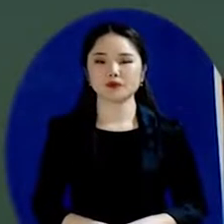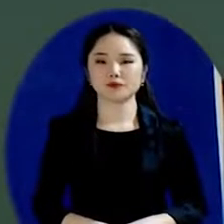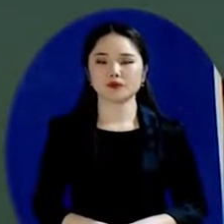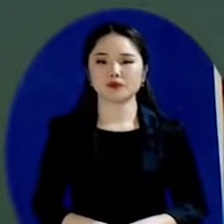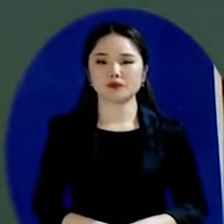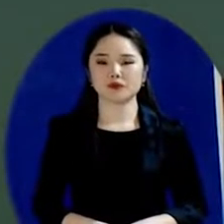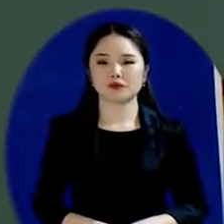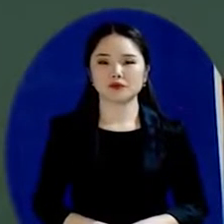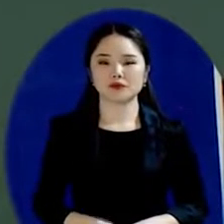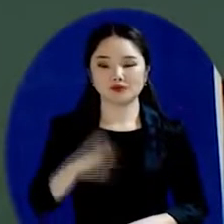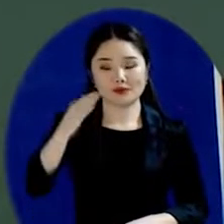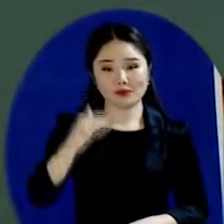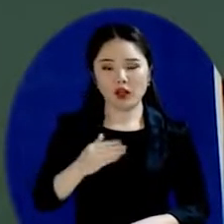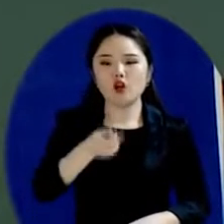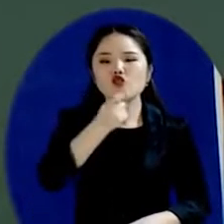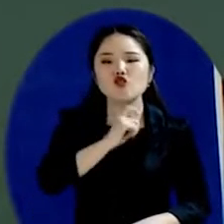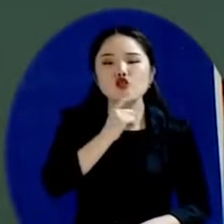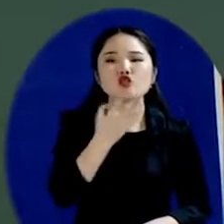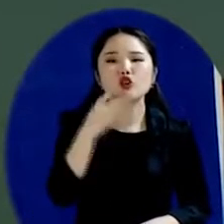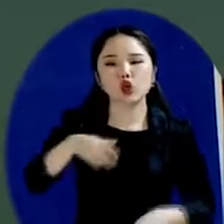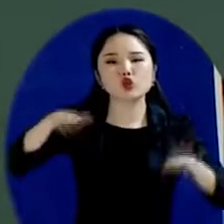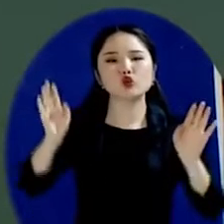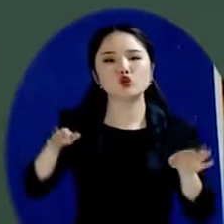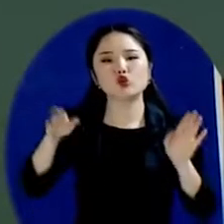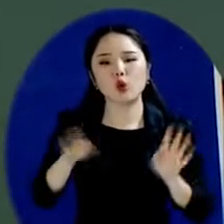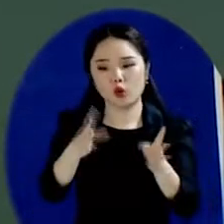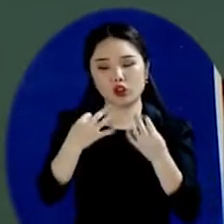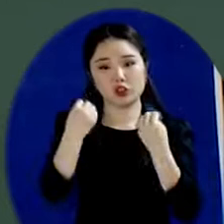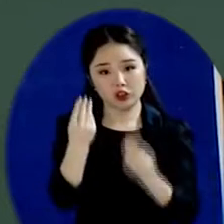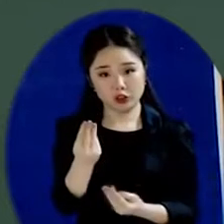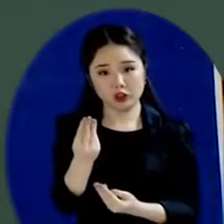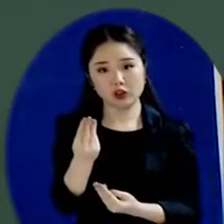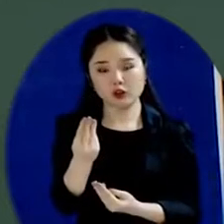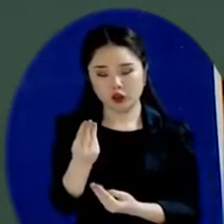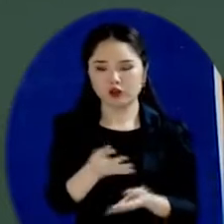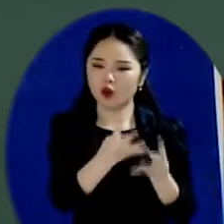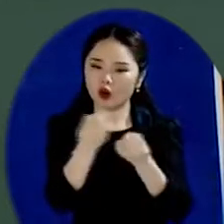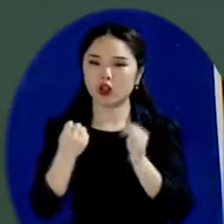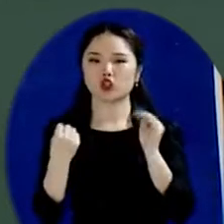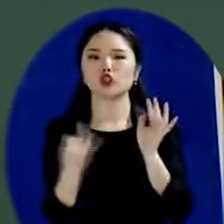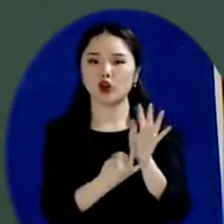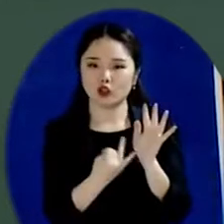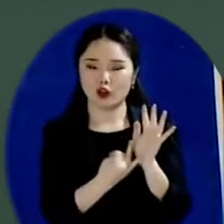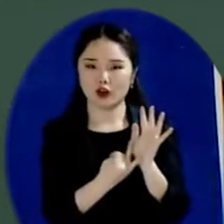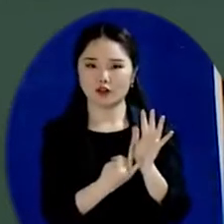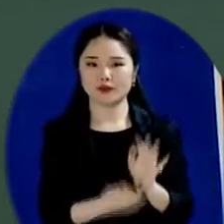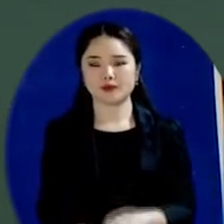За дараа нь хөх өнгөтэй шувуу хід байна уу? Тоолоорой гэсэн тэр нь 7 ширхэг байгаа юм